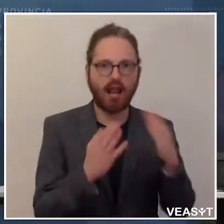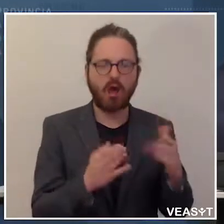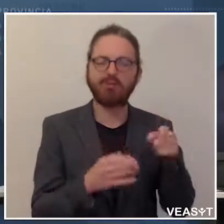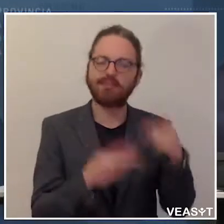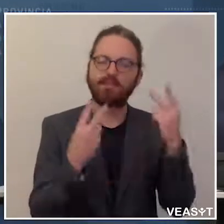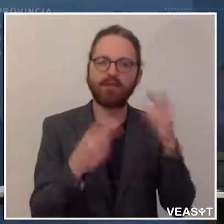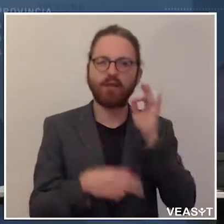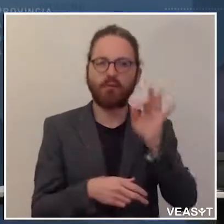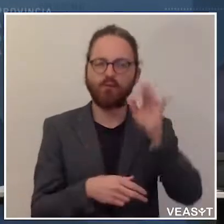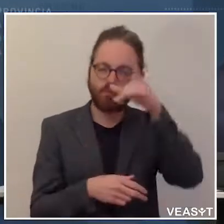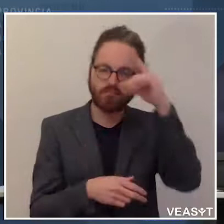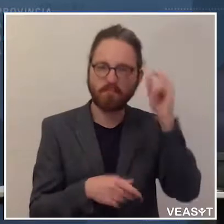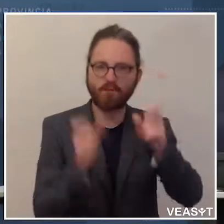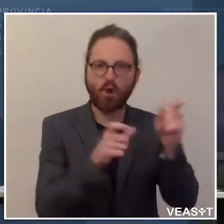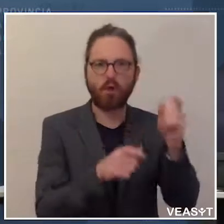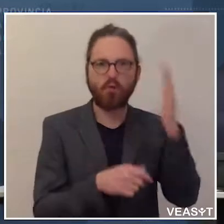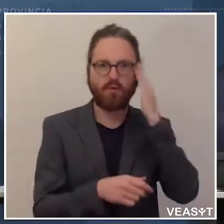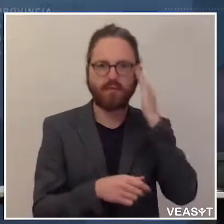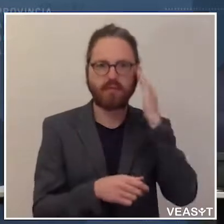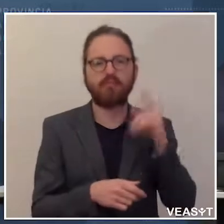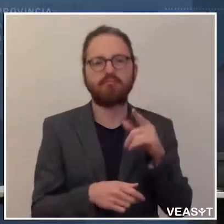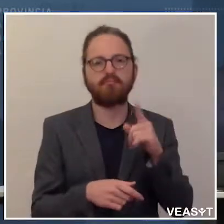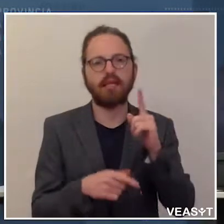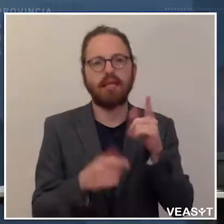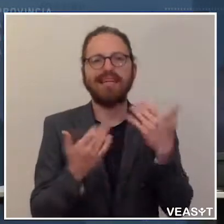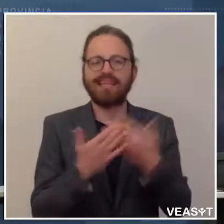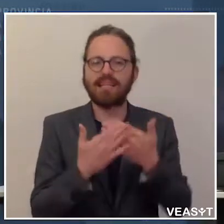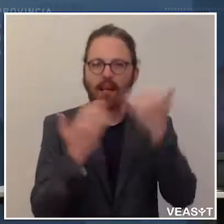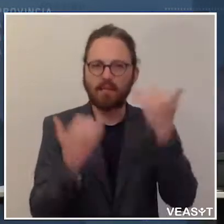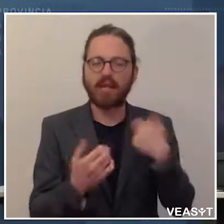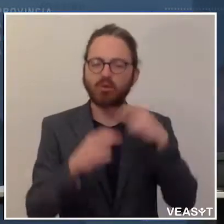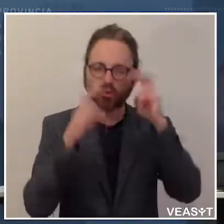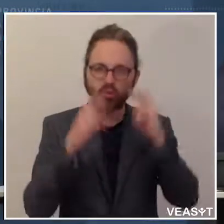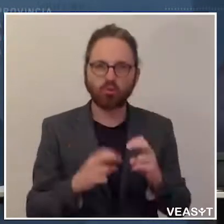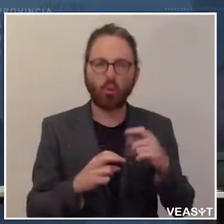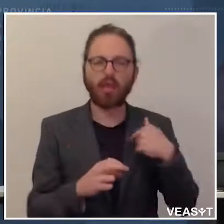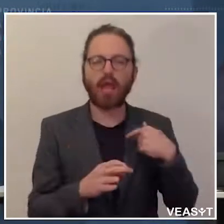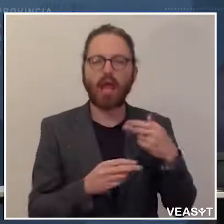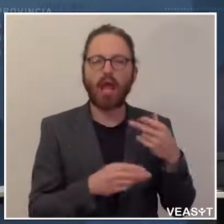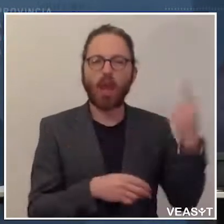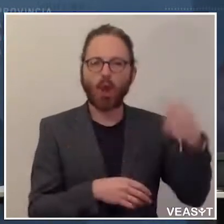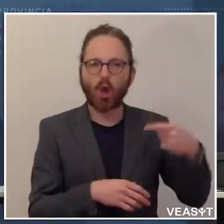territorio che la demenza in età